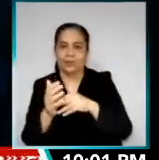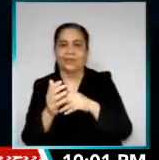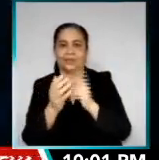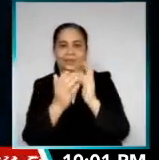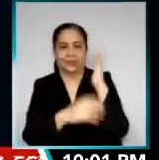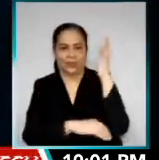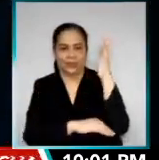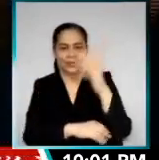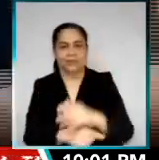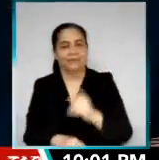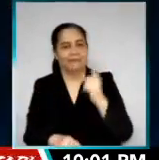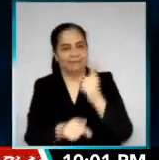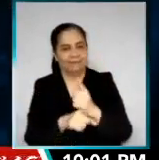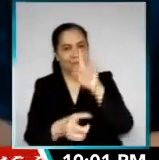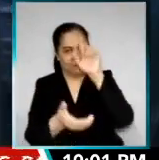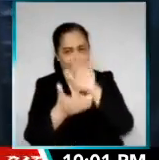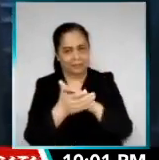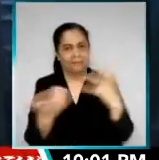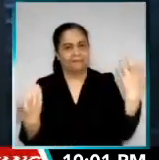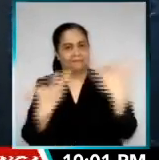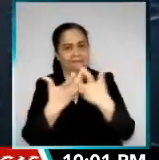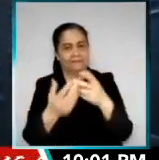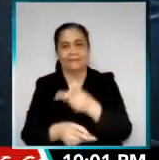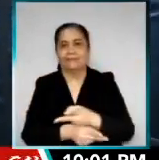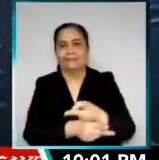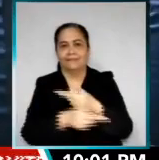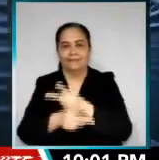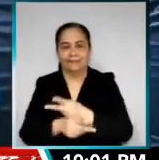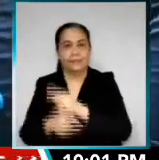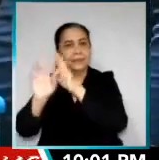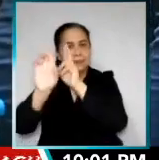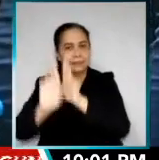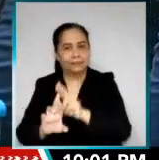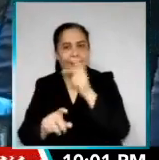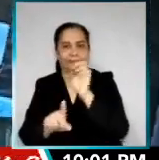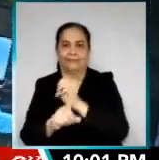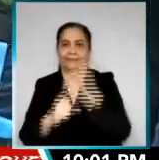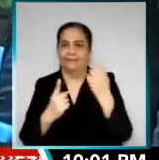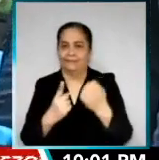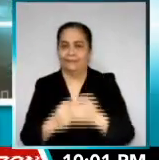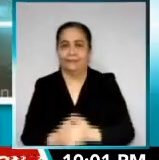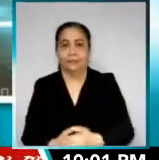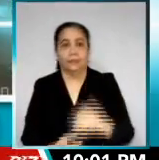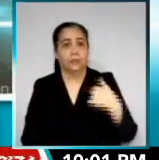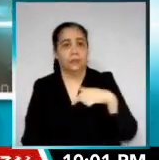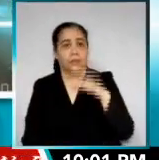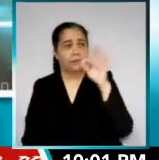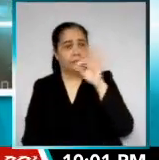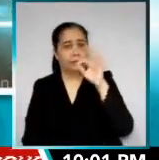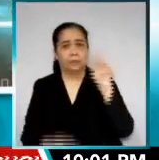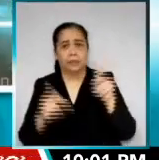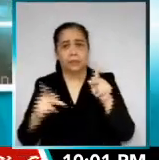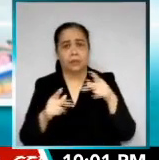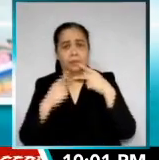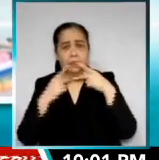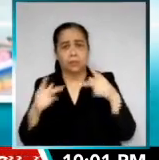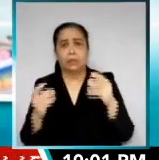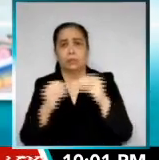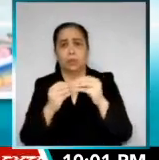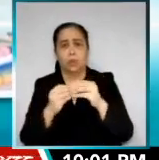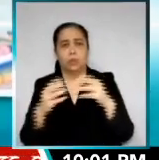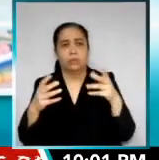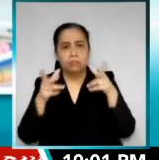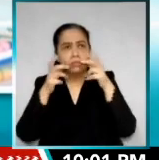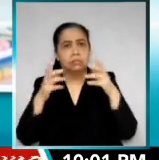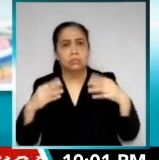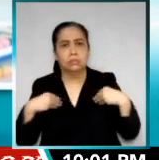katutubong paniniwala ang pangangalaga at pagrespeto sa kalikasan. Us as a Philippine public being more receptive and